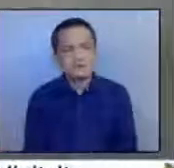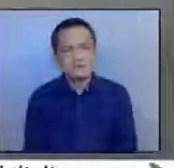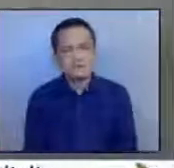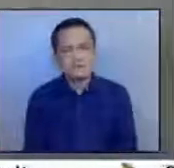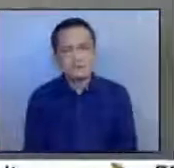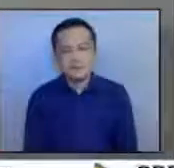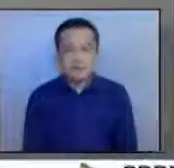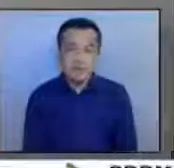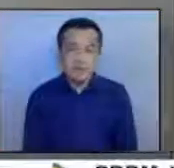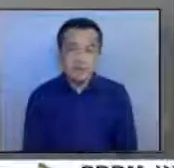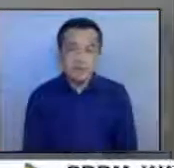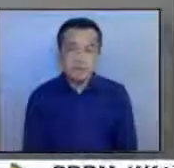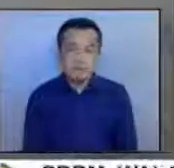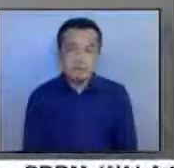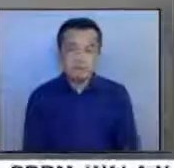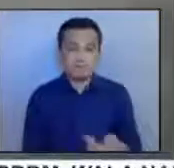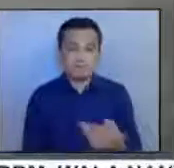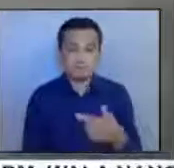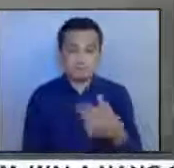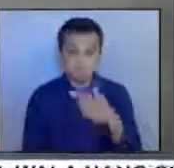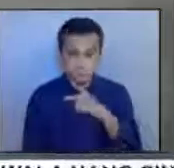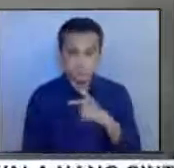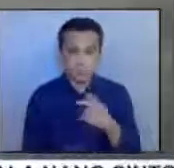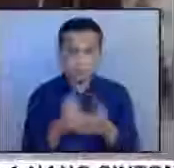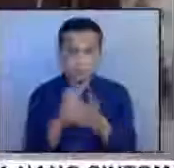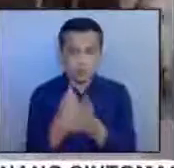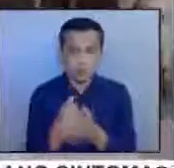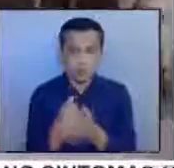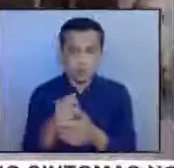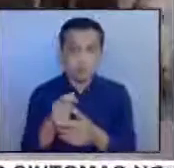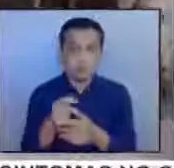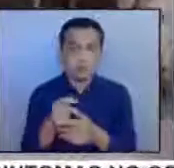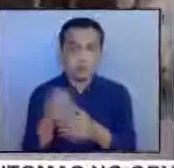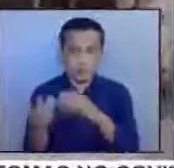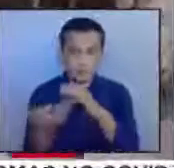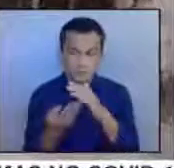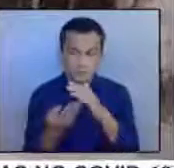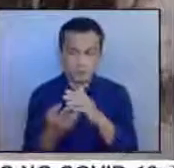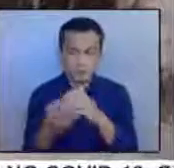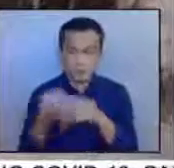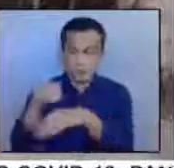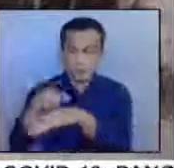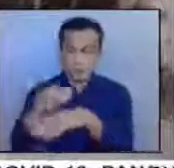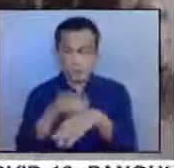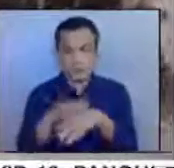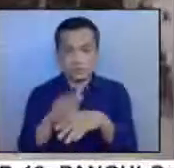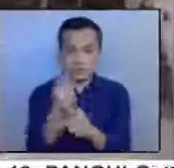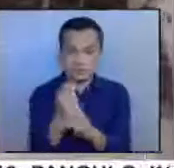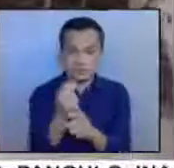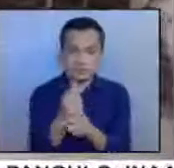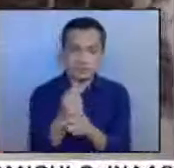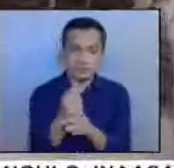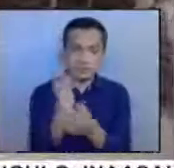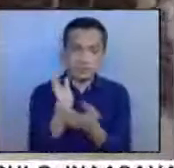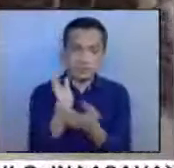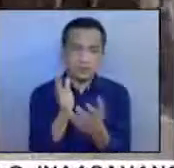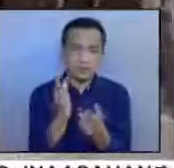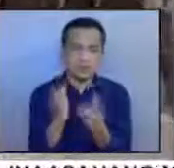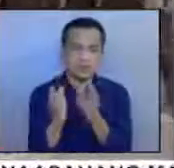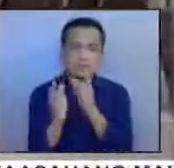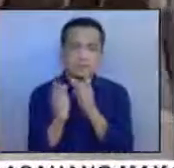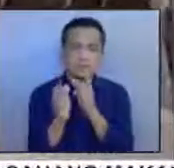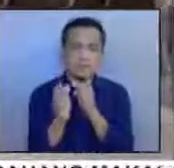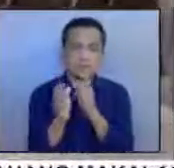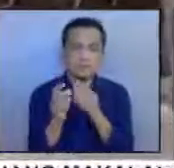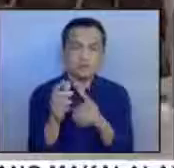Upang matulungan ang mga apektadong consumer, magpapadala ang ahensya ng mga truck na magrarasyon ng tubig sa mga